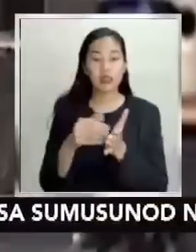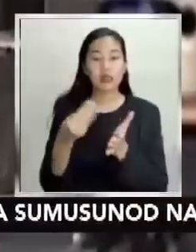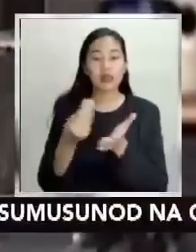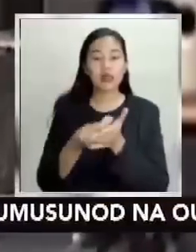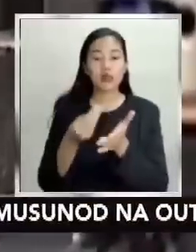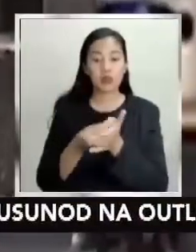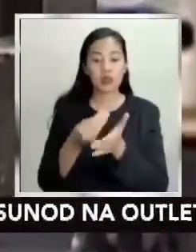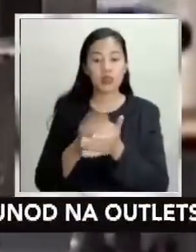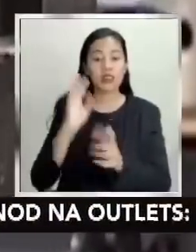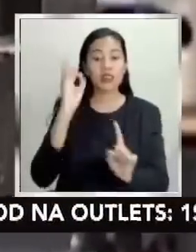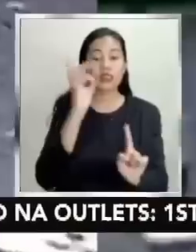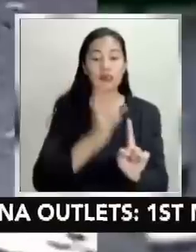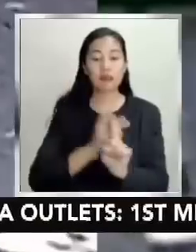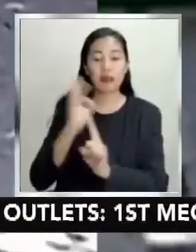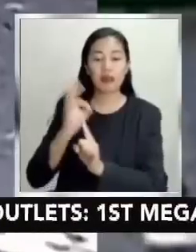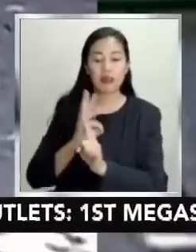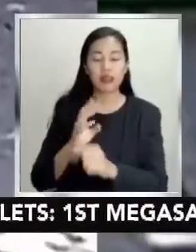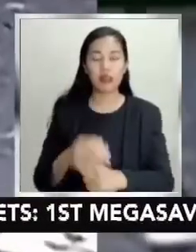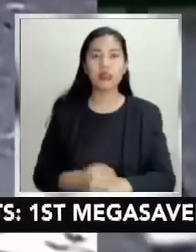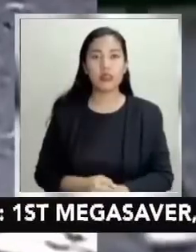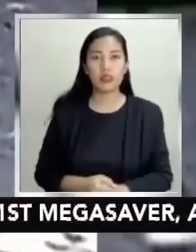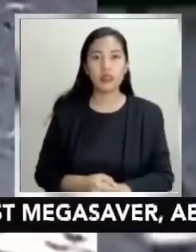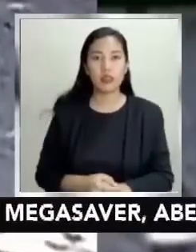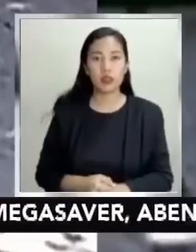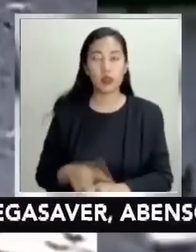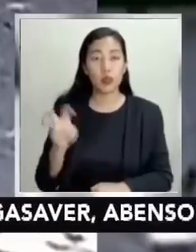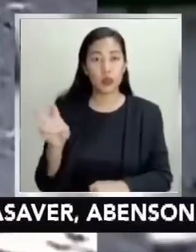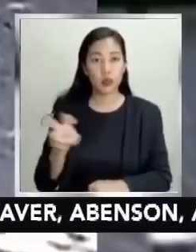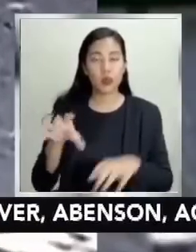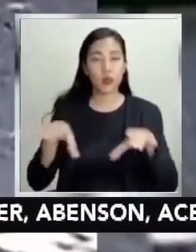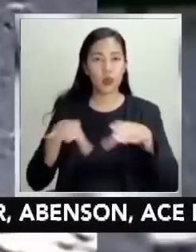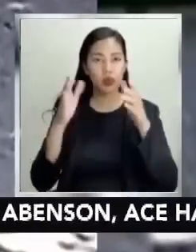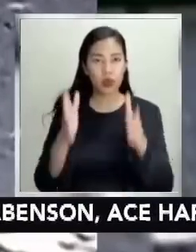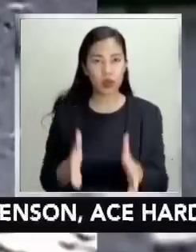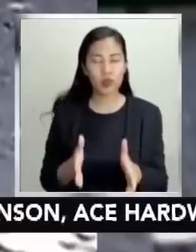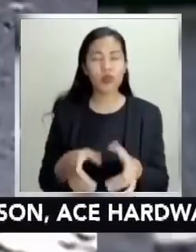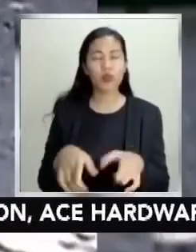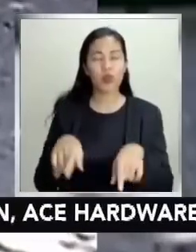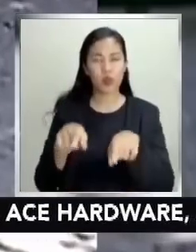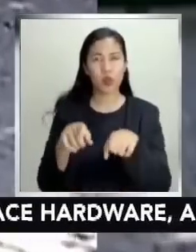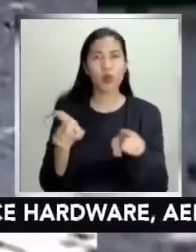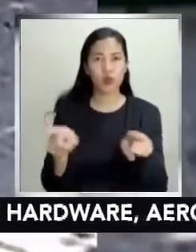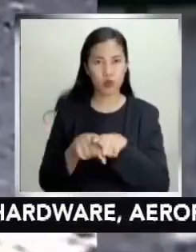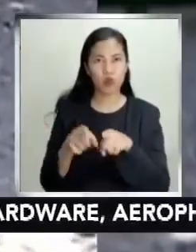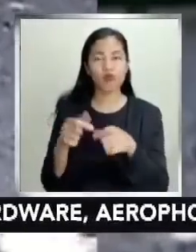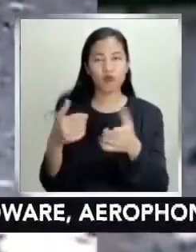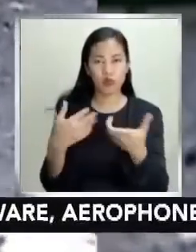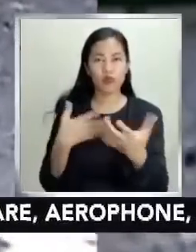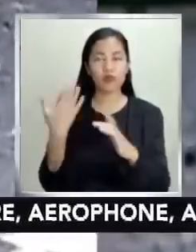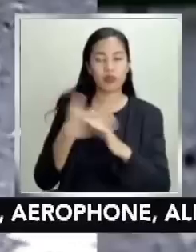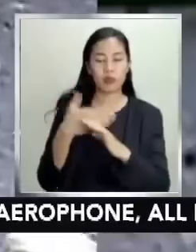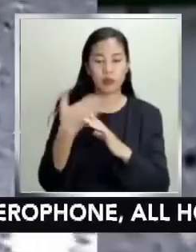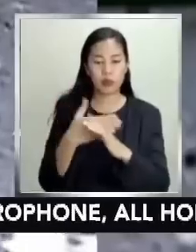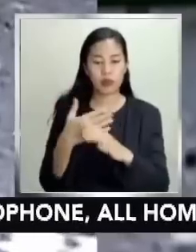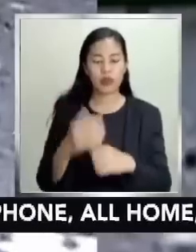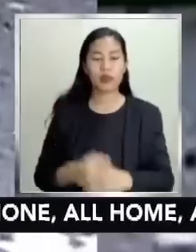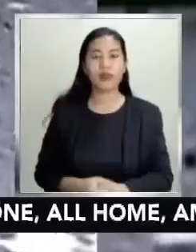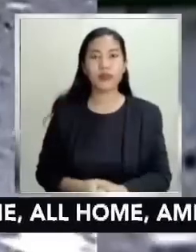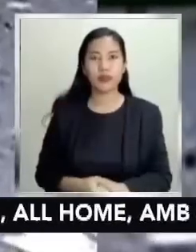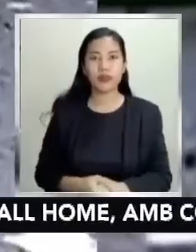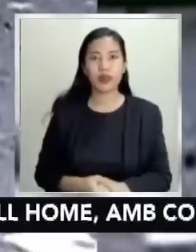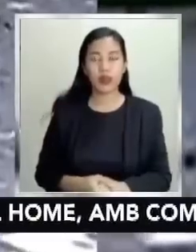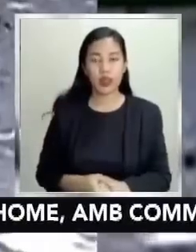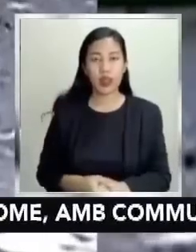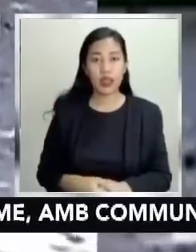ang maaapektuhan. Sa Puerto Galera rin daw nang gagaling ang 85% ng tourism economy ng buong probinsya